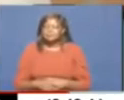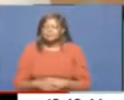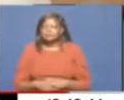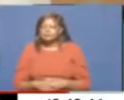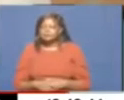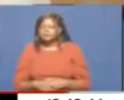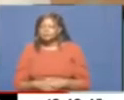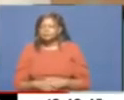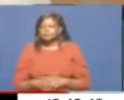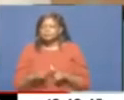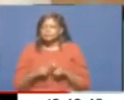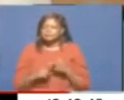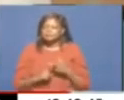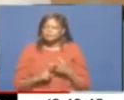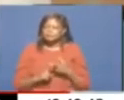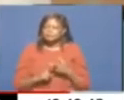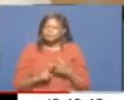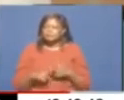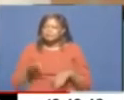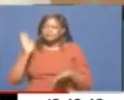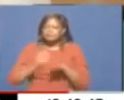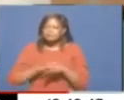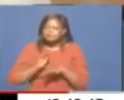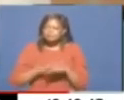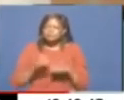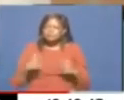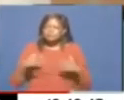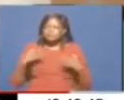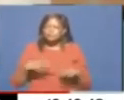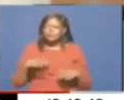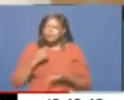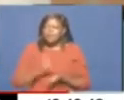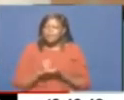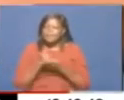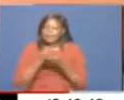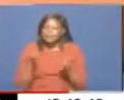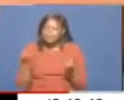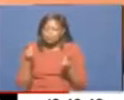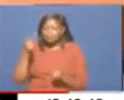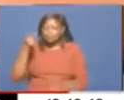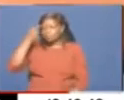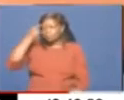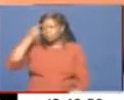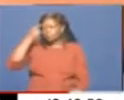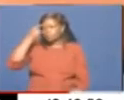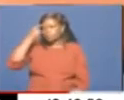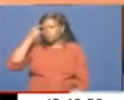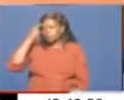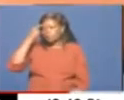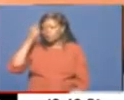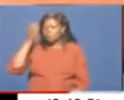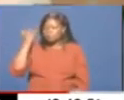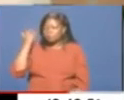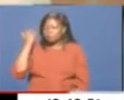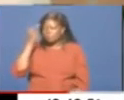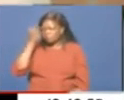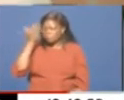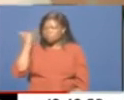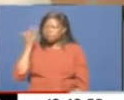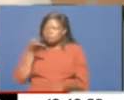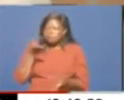ni vizuri kama mama, ni vizuri kuwa na watu ambao watakusaidia kufikiria na kuona, sababu amekuwa hapo mbeleni. So ningewaambia kwa